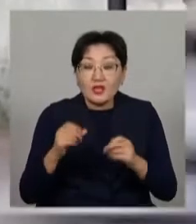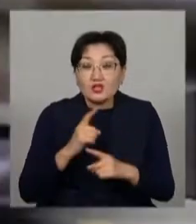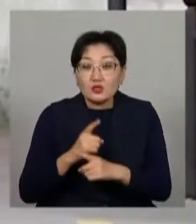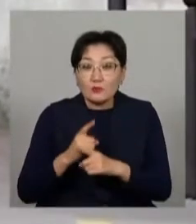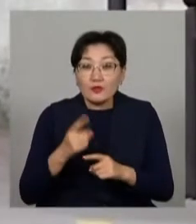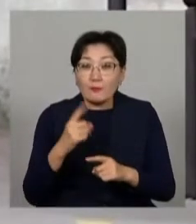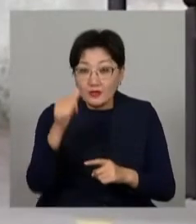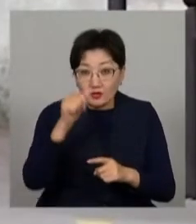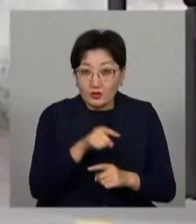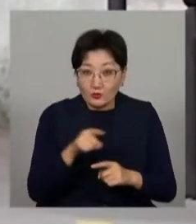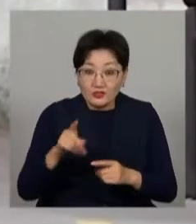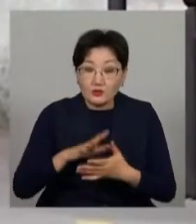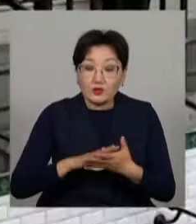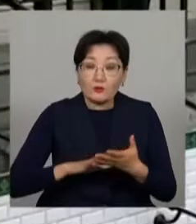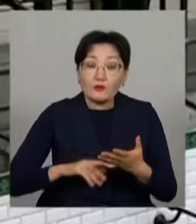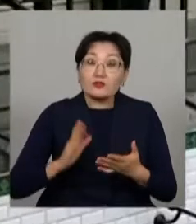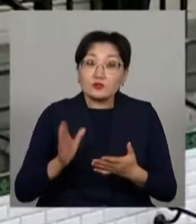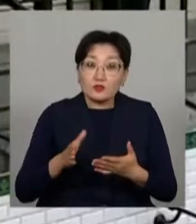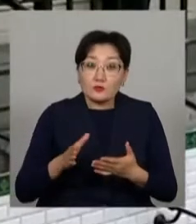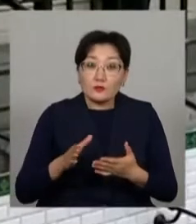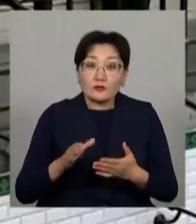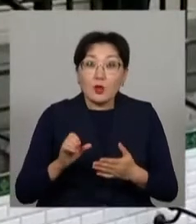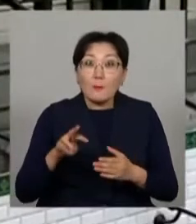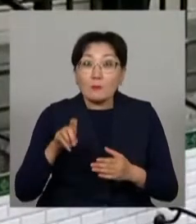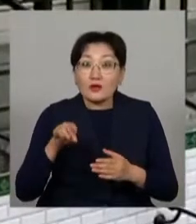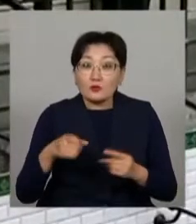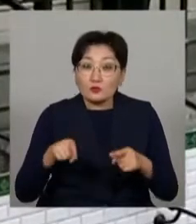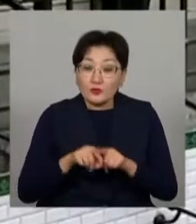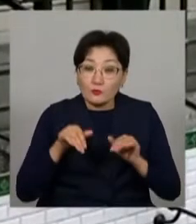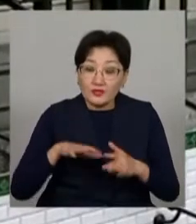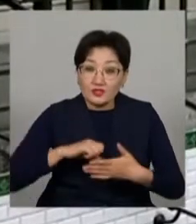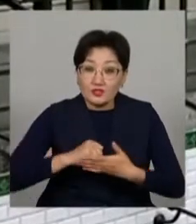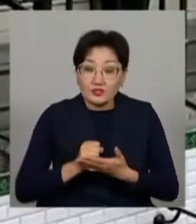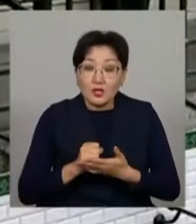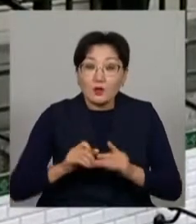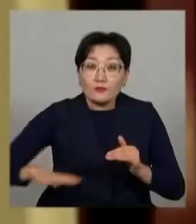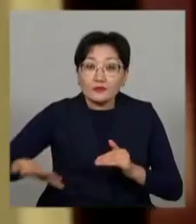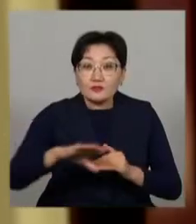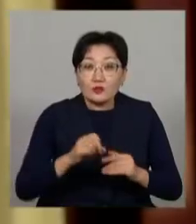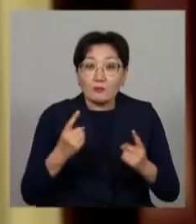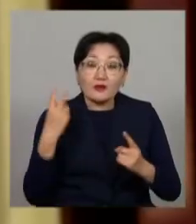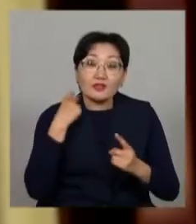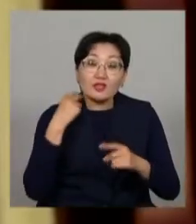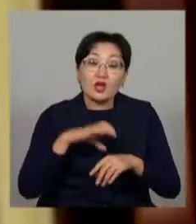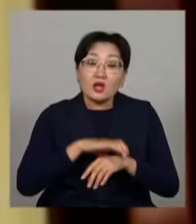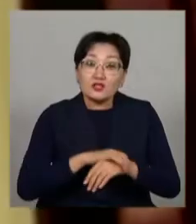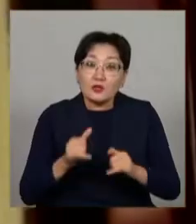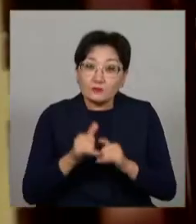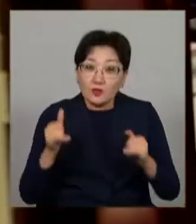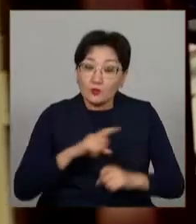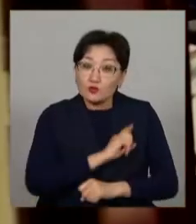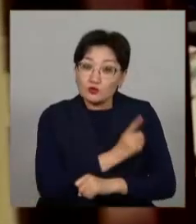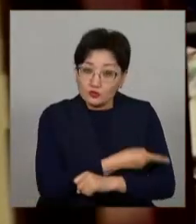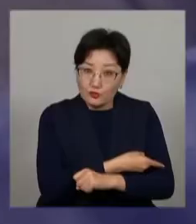дегенде бір ай бойы алынбайды. Эммануэль Макронның мұндай шешім қабылдағанына ел аумағында британдық штамның таралуы күшейіп